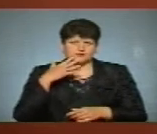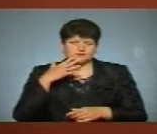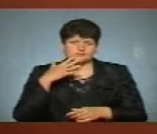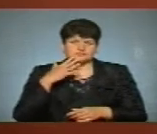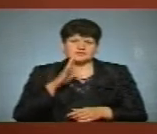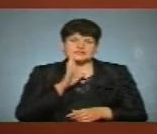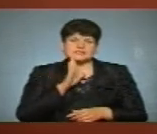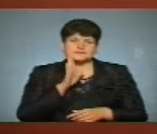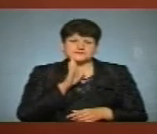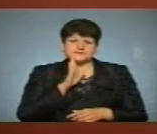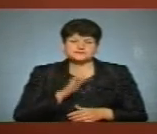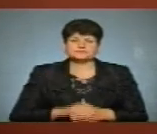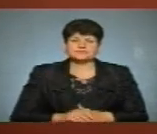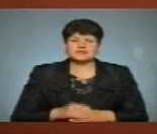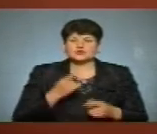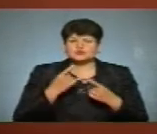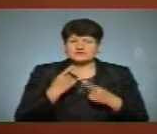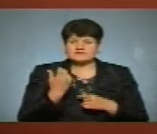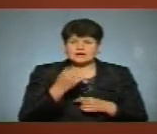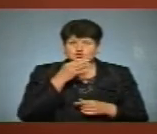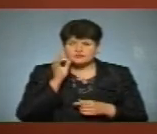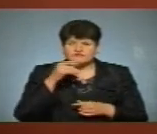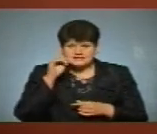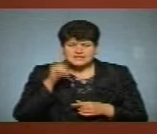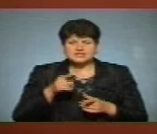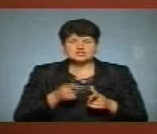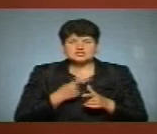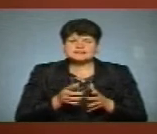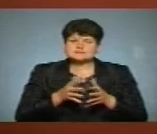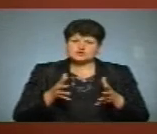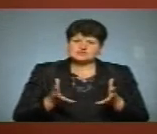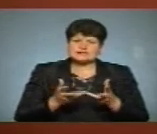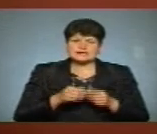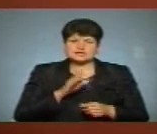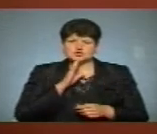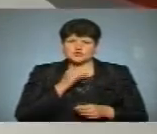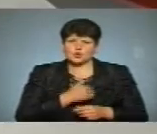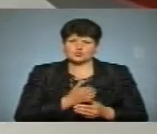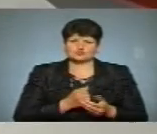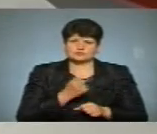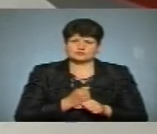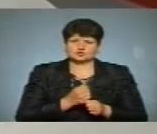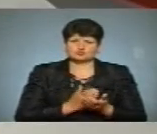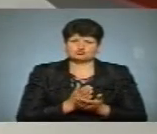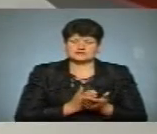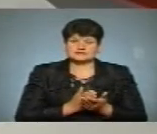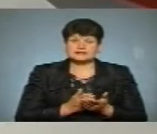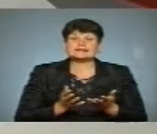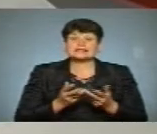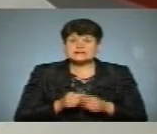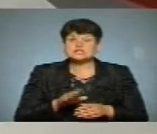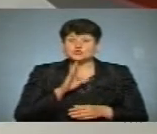жінок. А якщо говорити з вашого досвіду, чи ви знаєте, чи збільшується кількість жінок, які хочуть служити? Кількість жінок